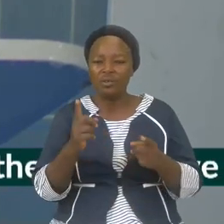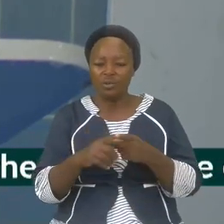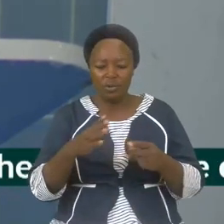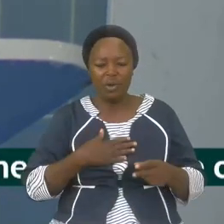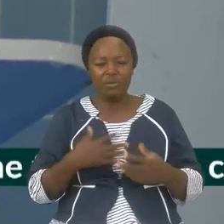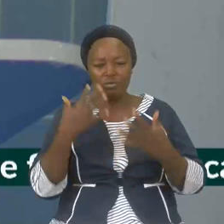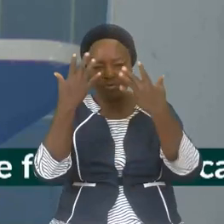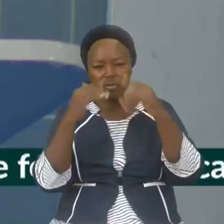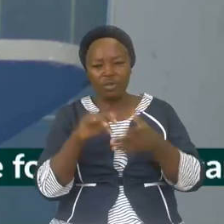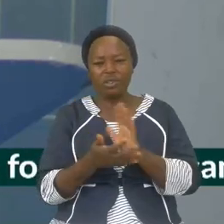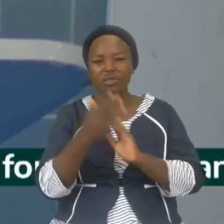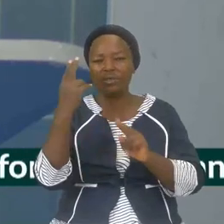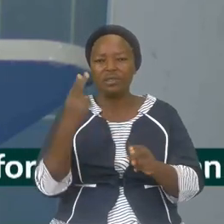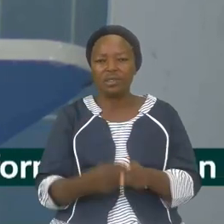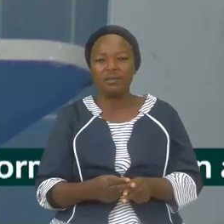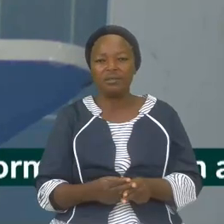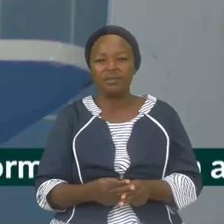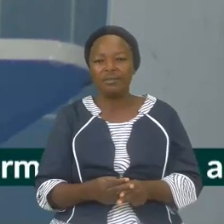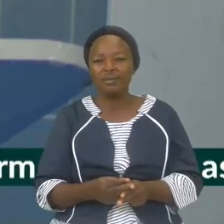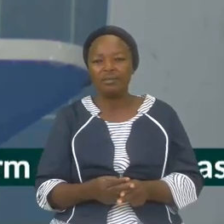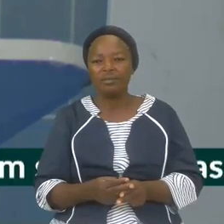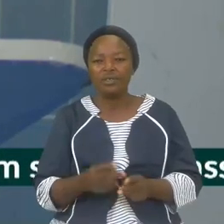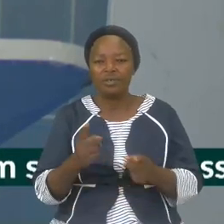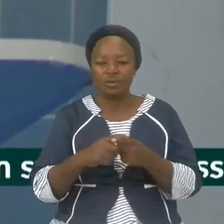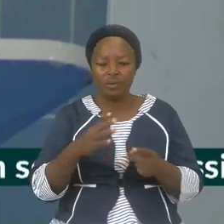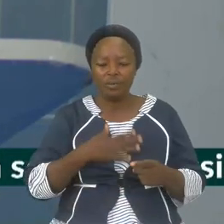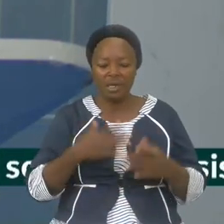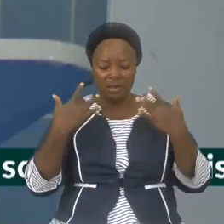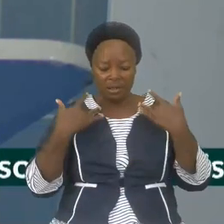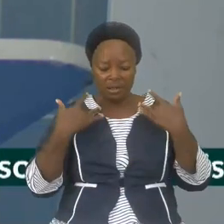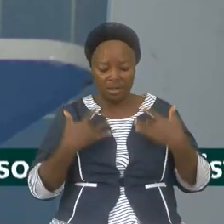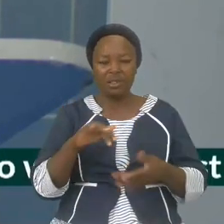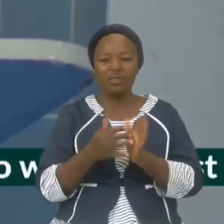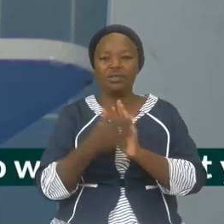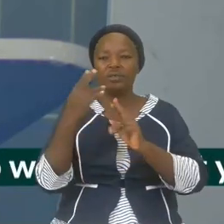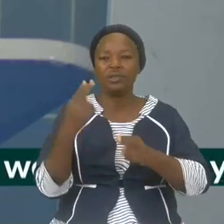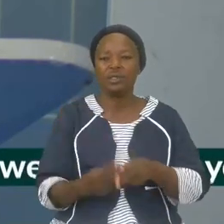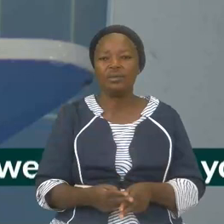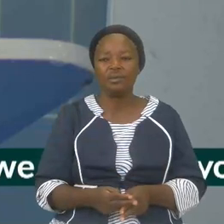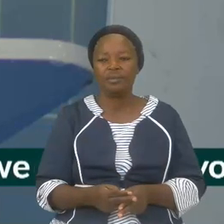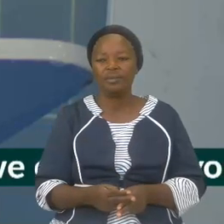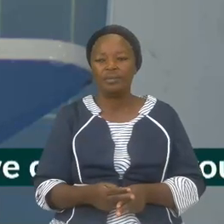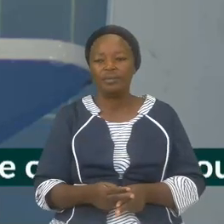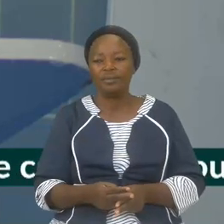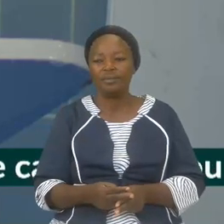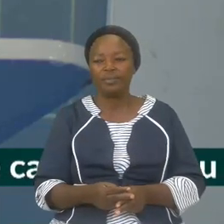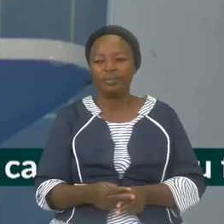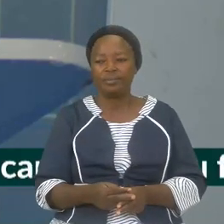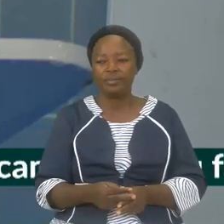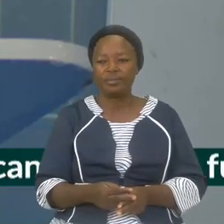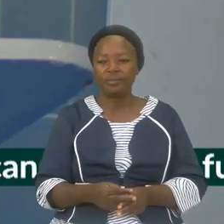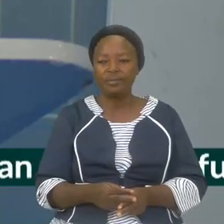mes problèmes, à mes angoisses, à mes déceptions.